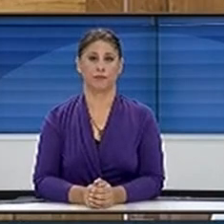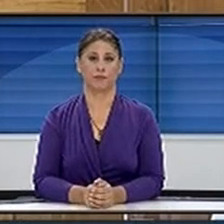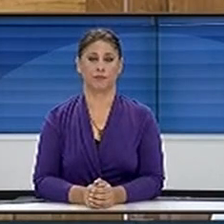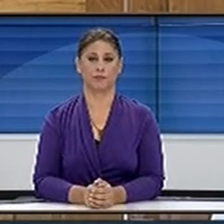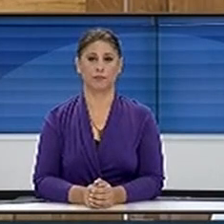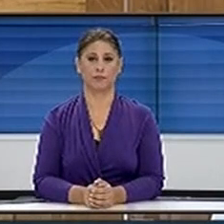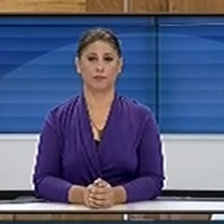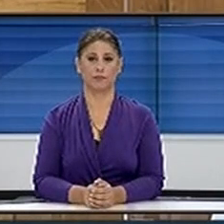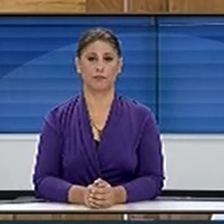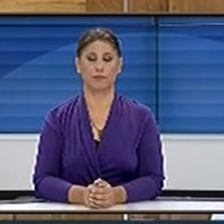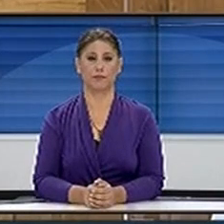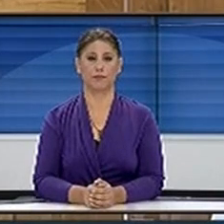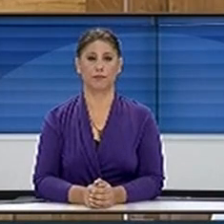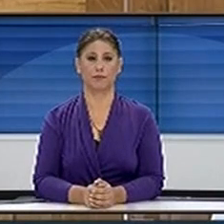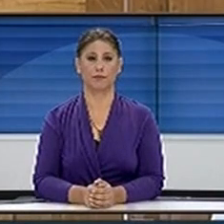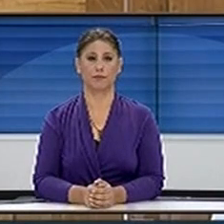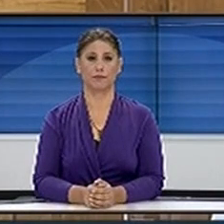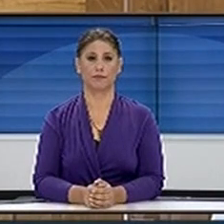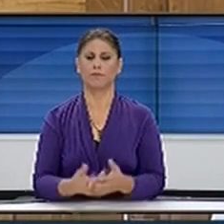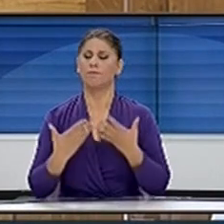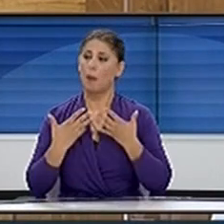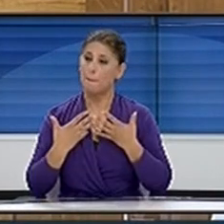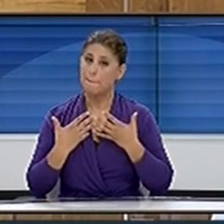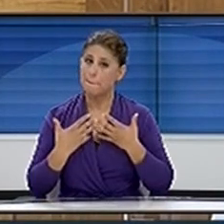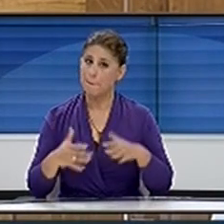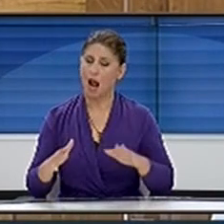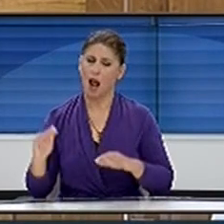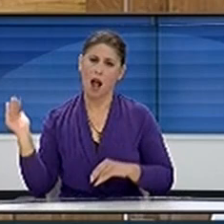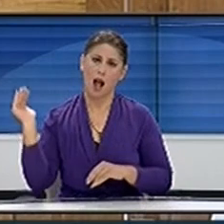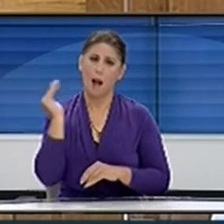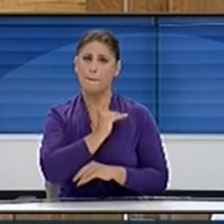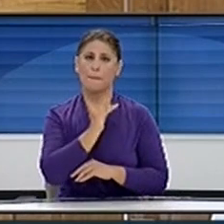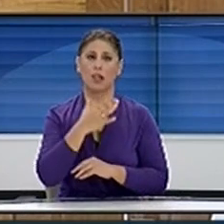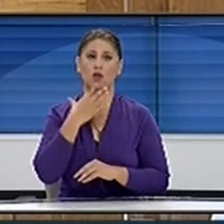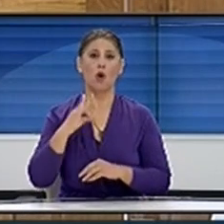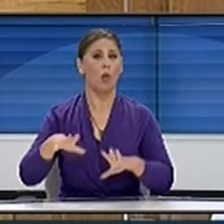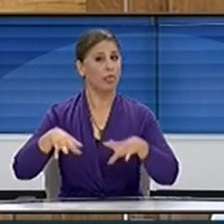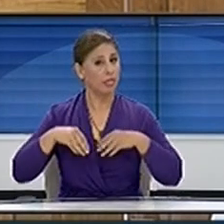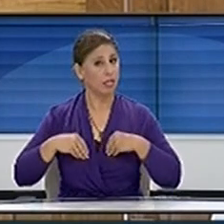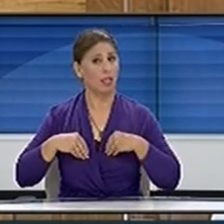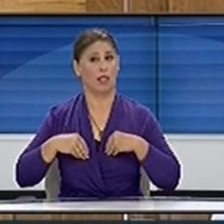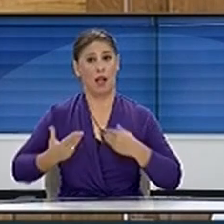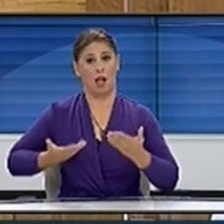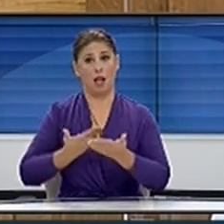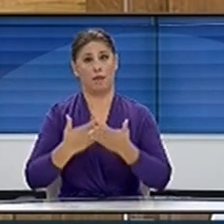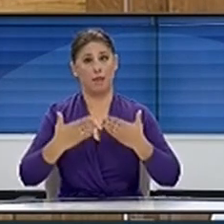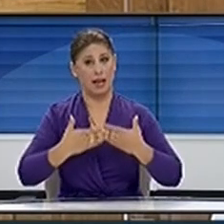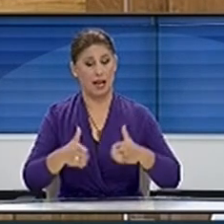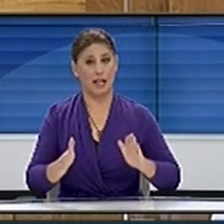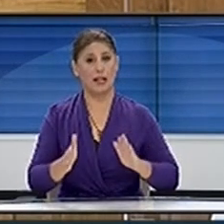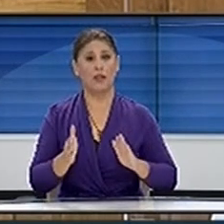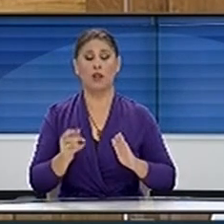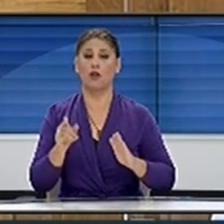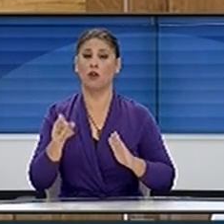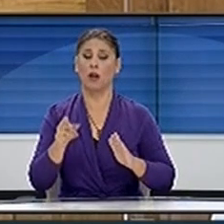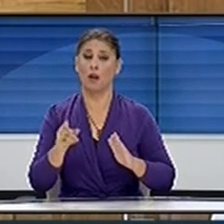διεξήχθη, όπως είδατε, με πολύ μεγάλη ταχύτητα κατόπιν ανταπόκρισης του αιτήματός μου για να ανοίξει η Βουλή